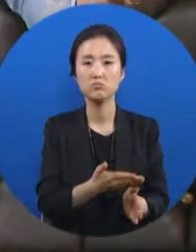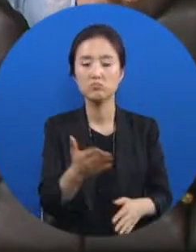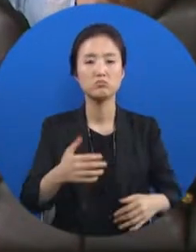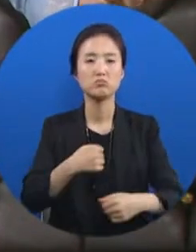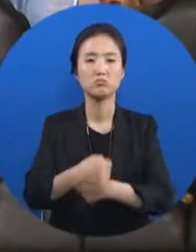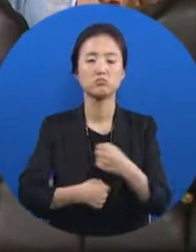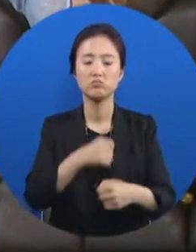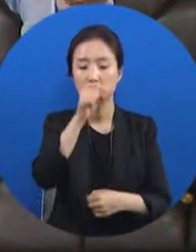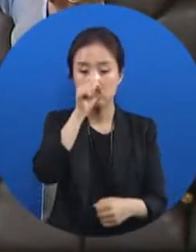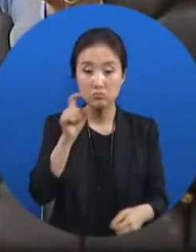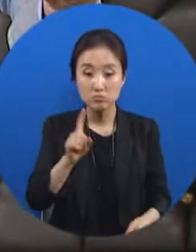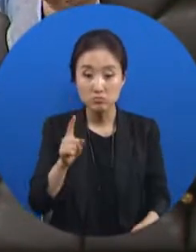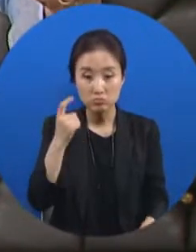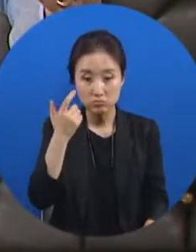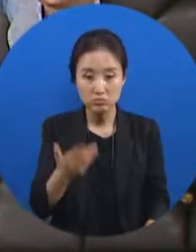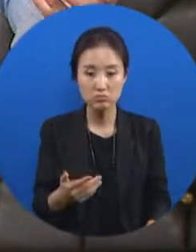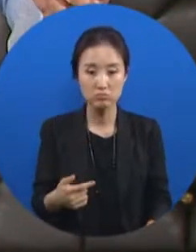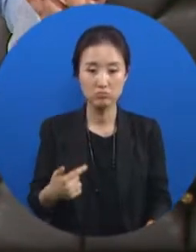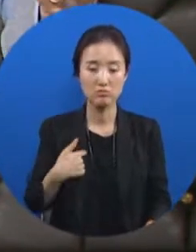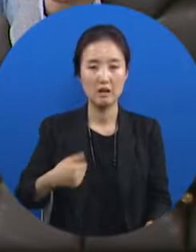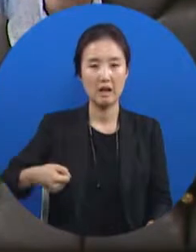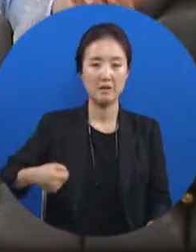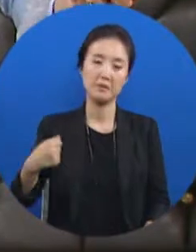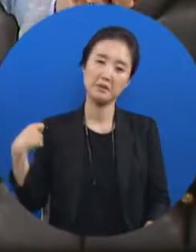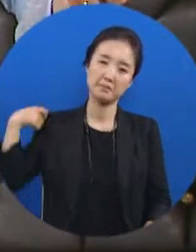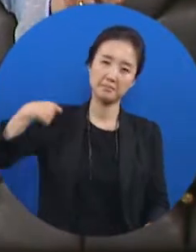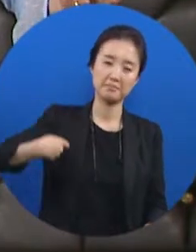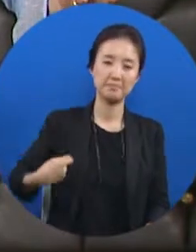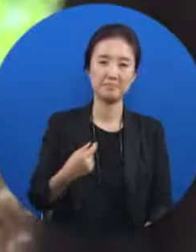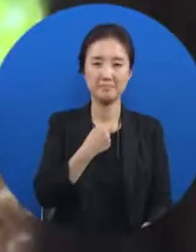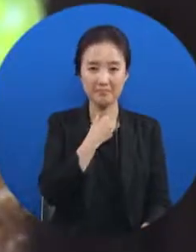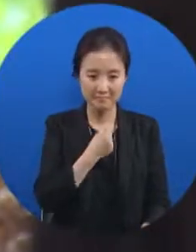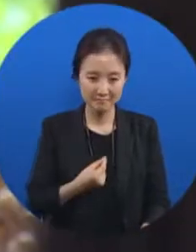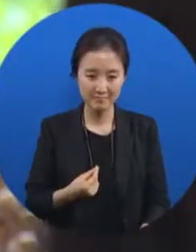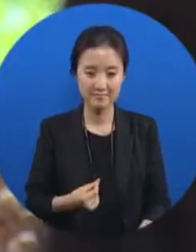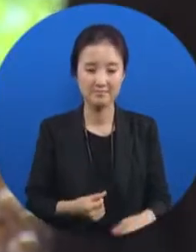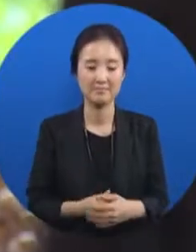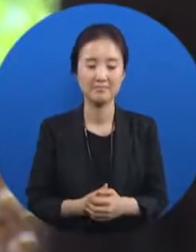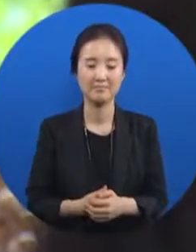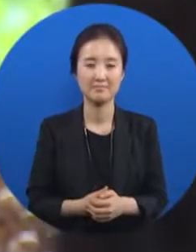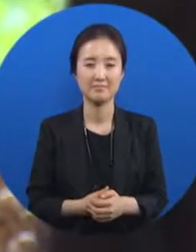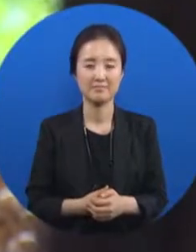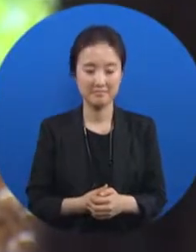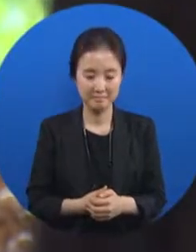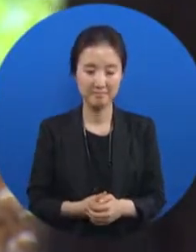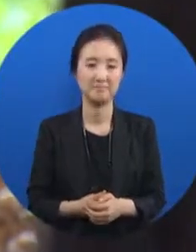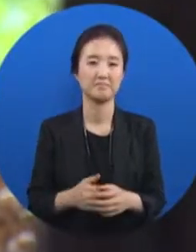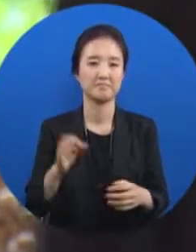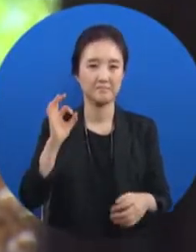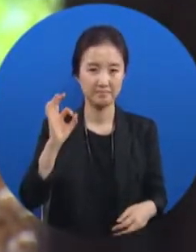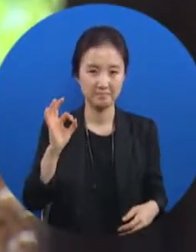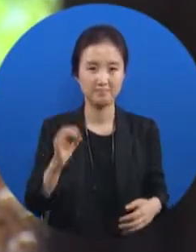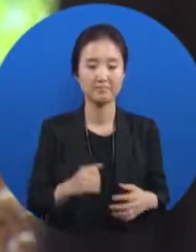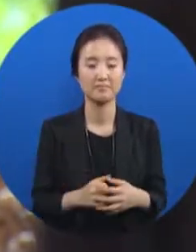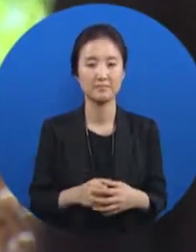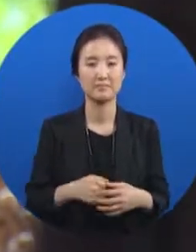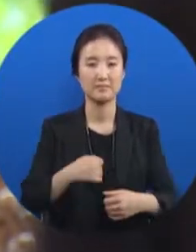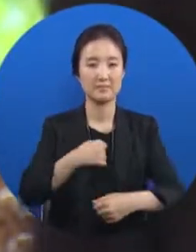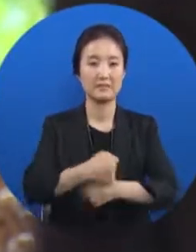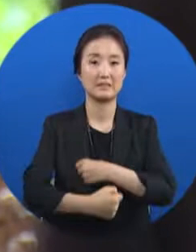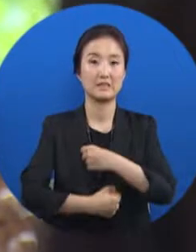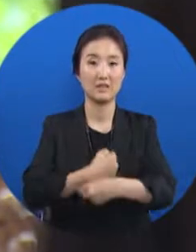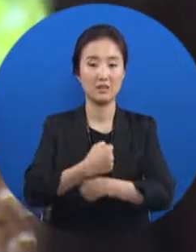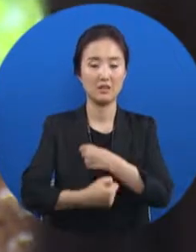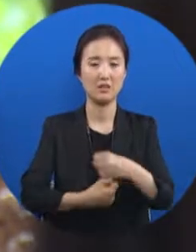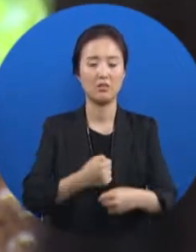중요하냐? 저희는 저희가 메고 싶은 백을 메고 싶은 자유를 드리고 싶다. 정확하게 맞아떨어져요. 그 자유의 가치가